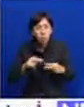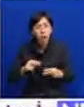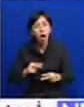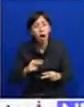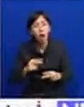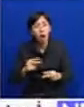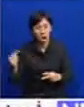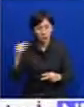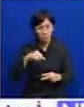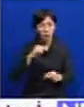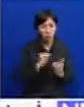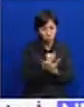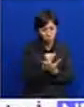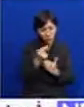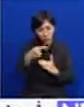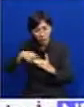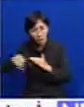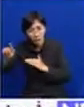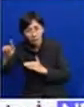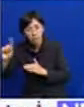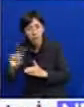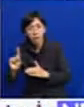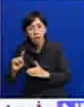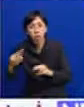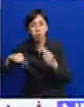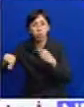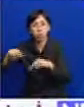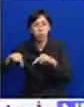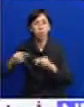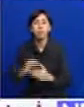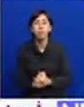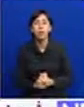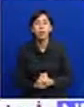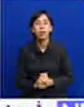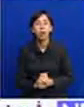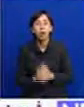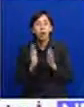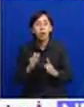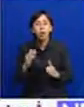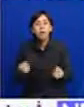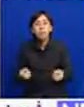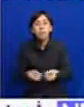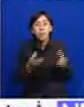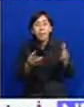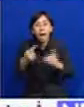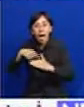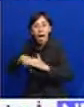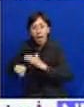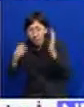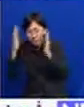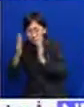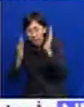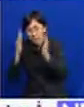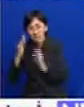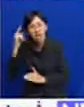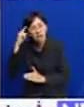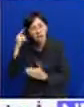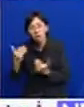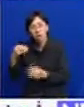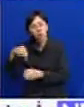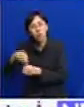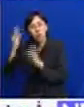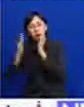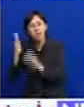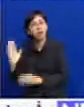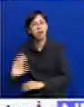เทศถูกกฎหมายหรือไม่ส่วนกระแสข่าวว่ามือวางระเบิดหลบหนีไปยังประเทศมาเลเซียเชื่อว่าไม่ได้อยู่ที่มาเลเซียแล้